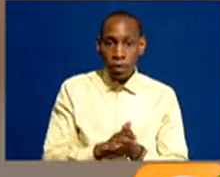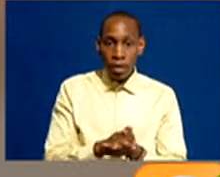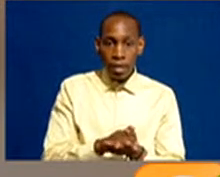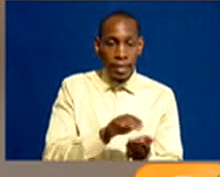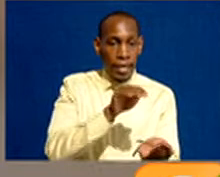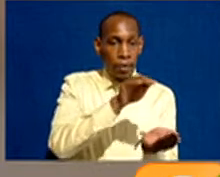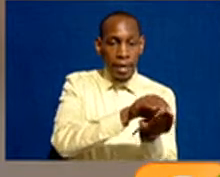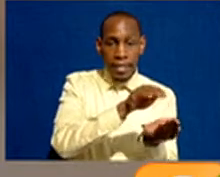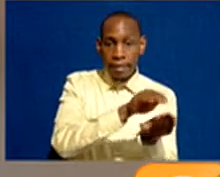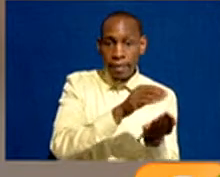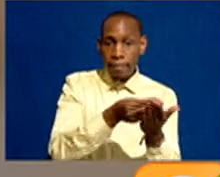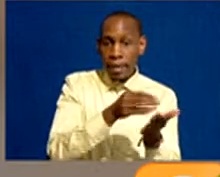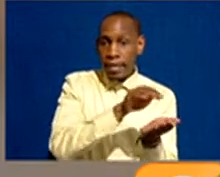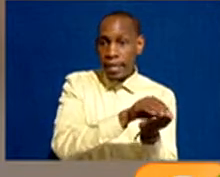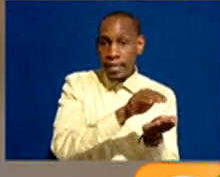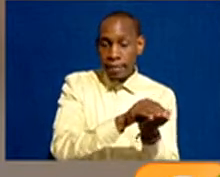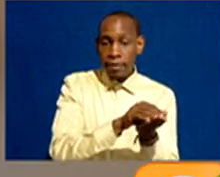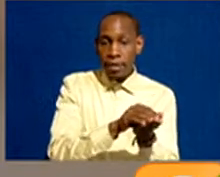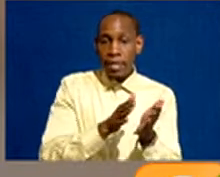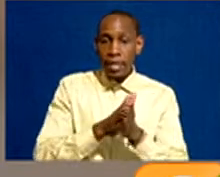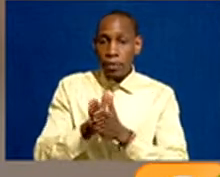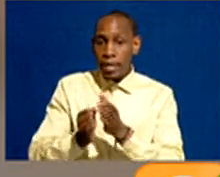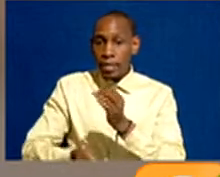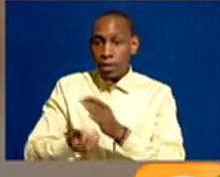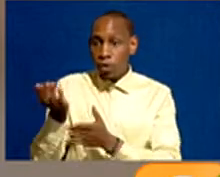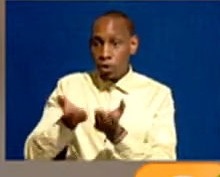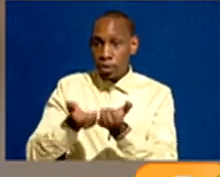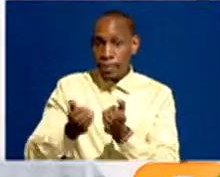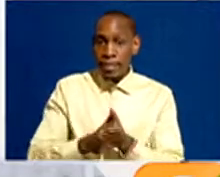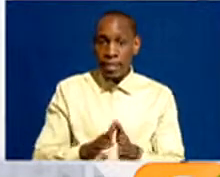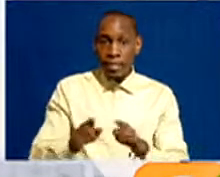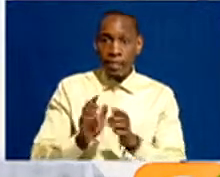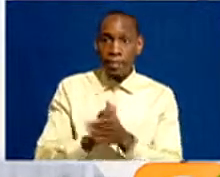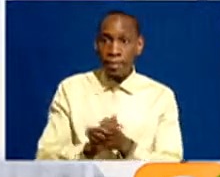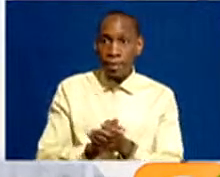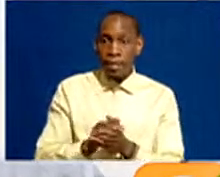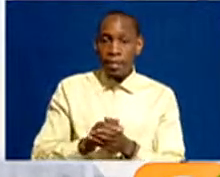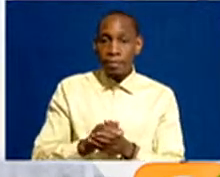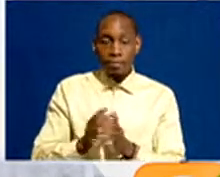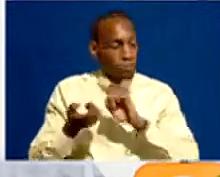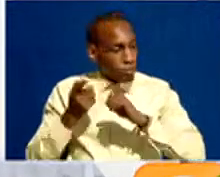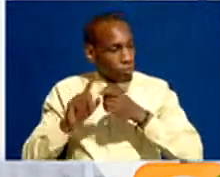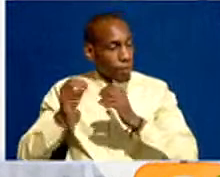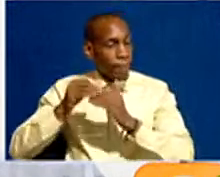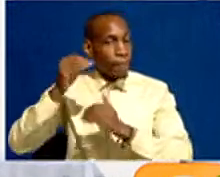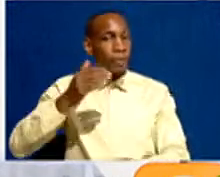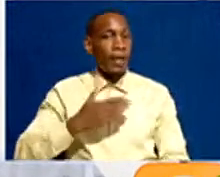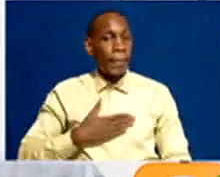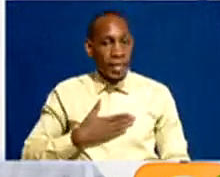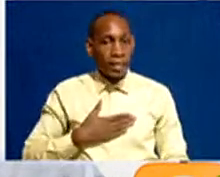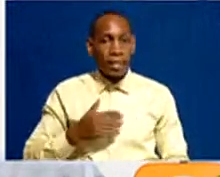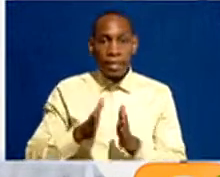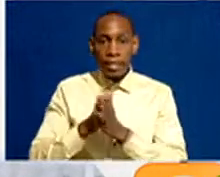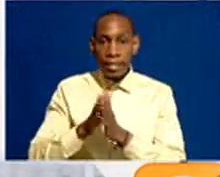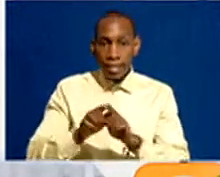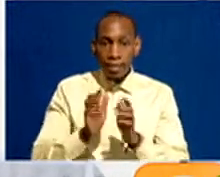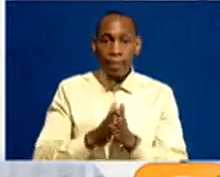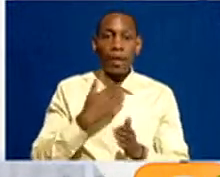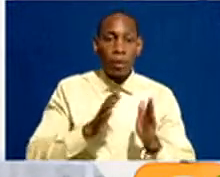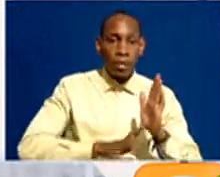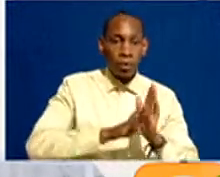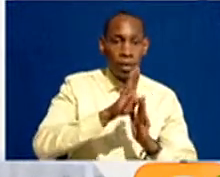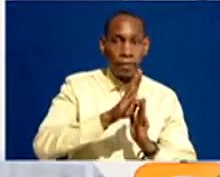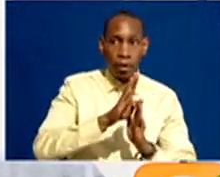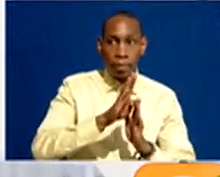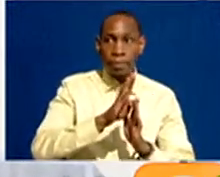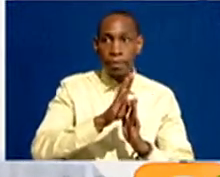kidogo, manake natamani kuweka ile kazi. Na niko na hiyo future, naangalia future yangu, nasema naweza penda kuinuka vile huyu